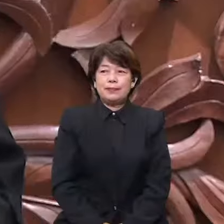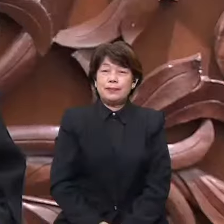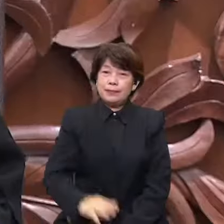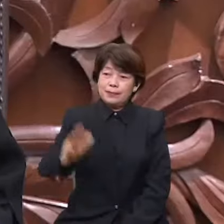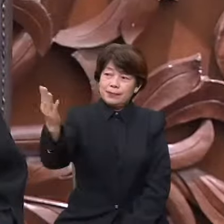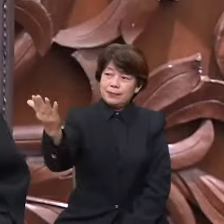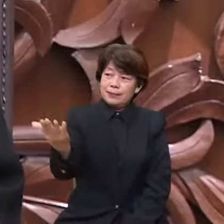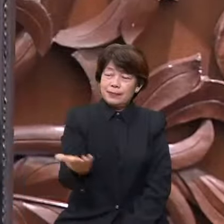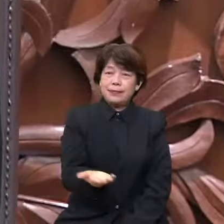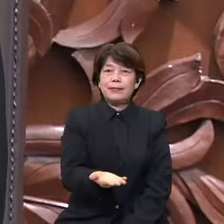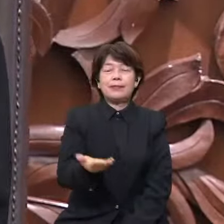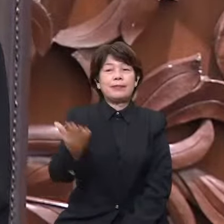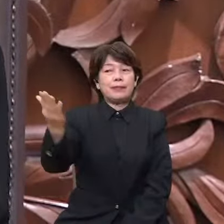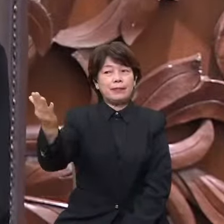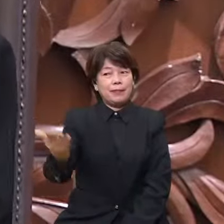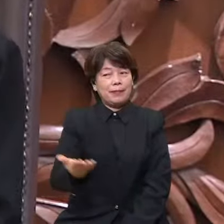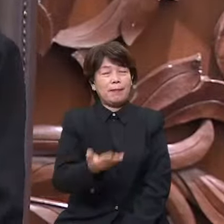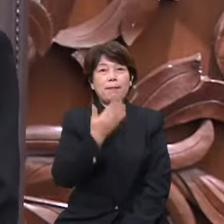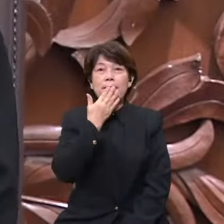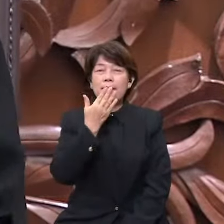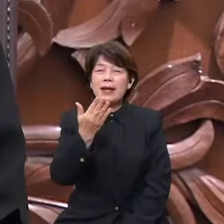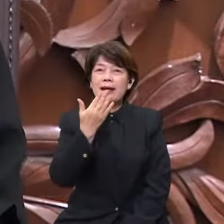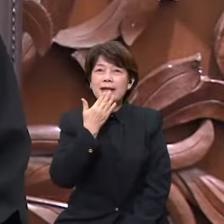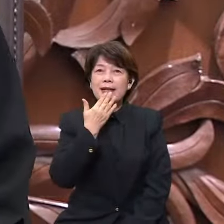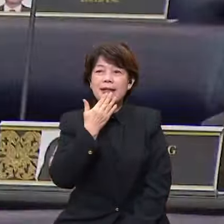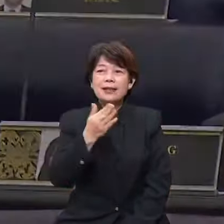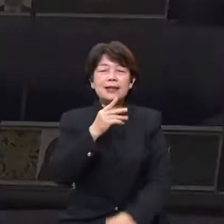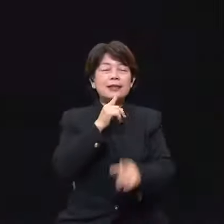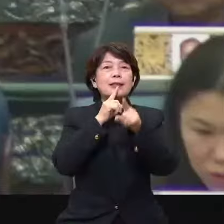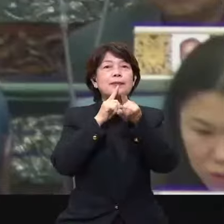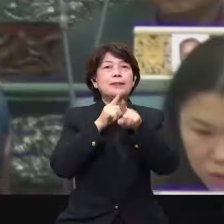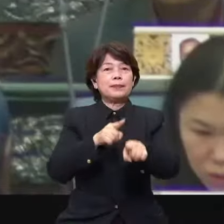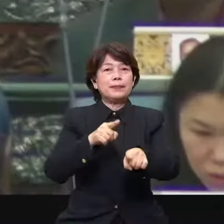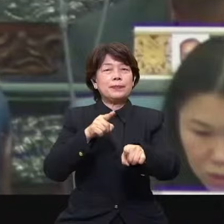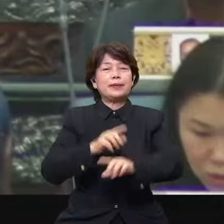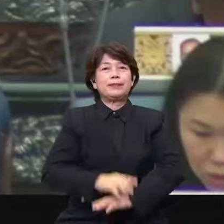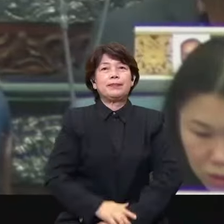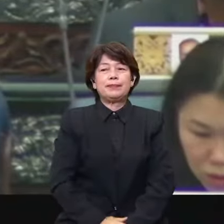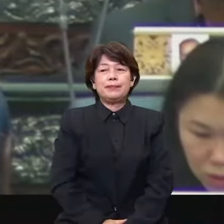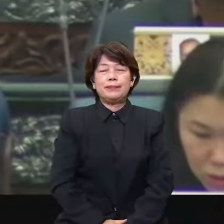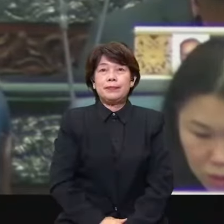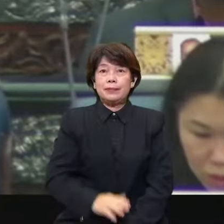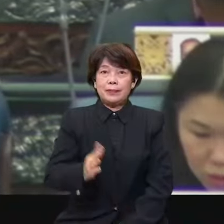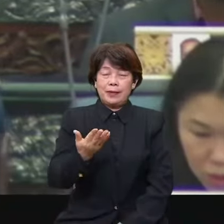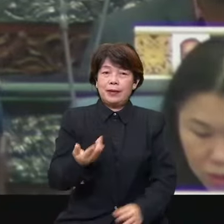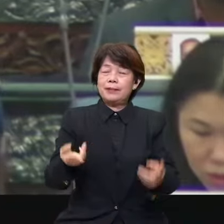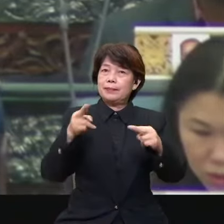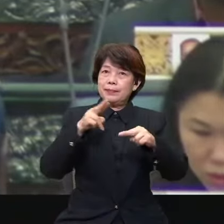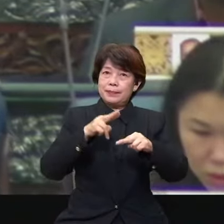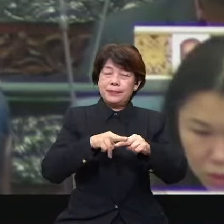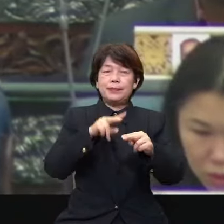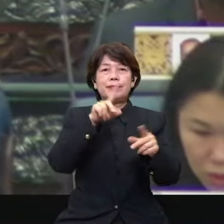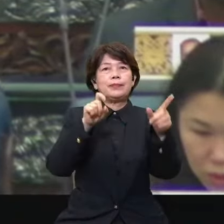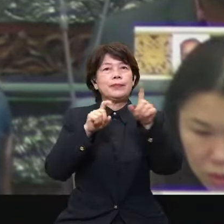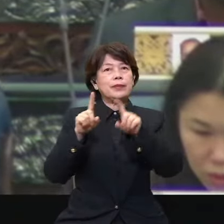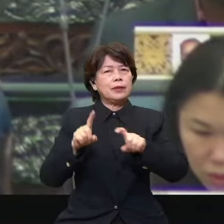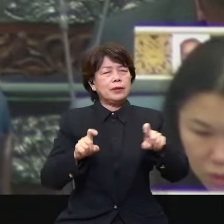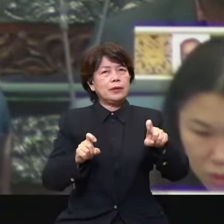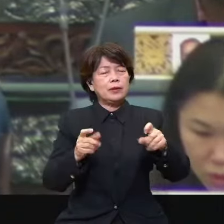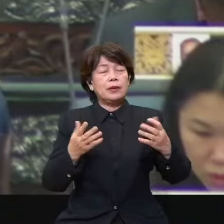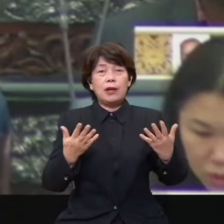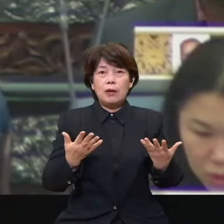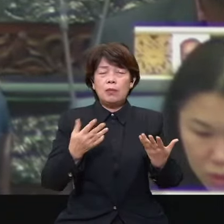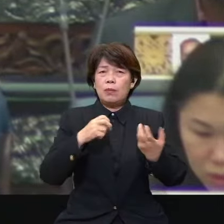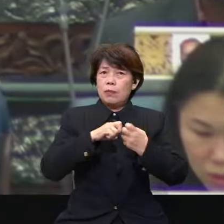tambahan. Terima kasih atas jawapan daripada Yang Berhormat Menteri. Soalan tambahan saya adalah mengenai isu yang dihadapi